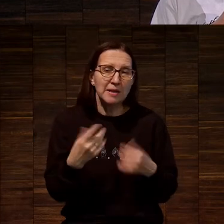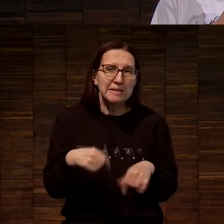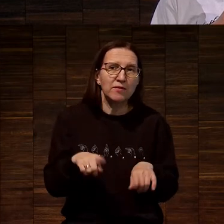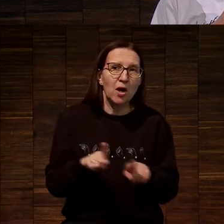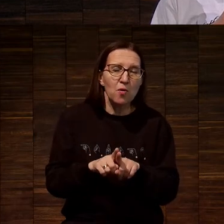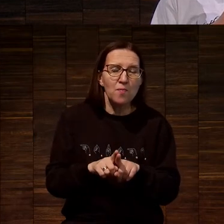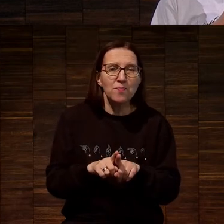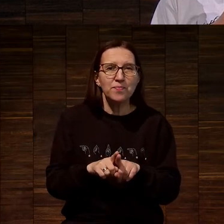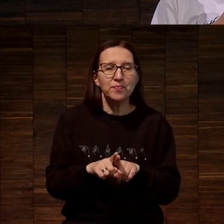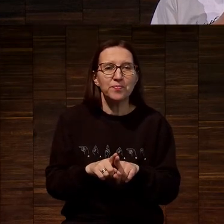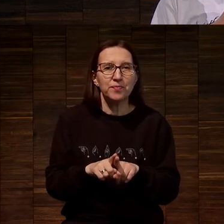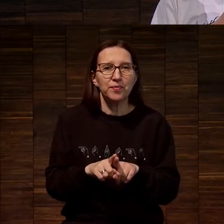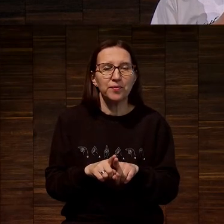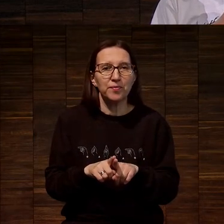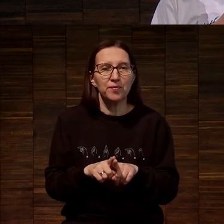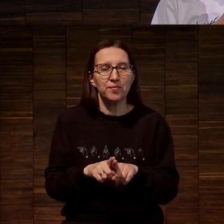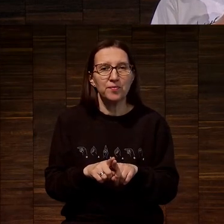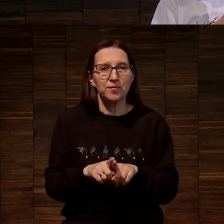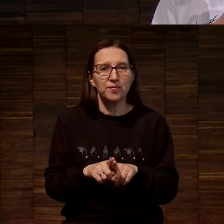классическом